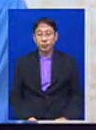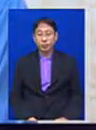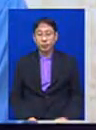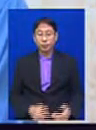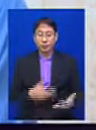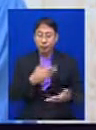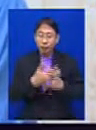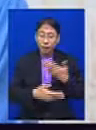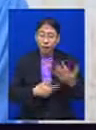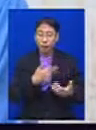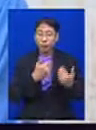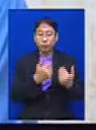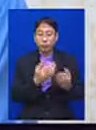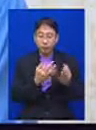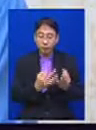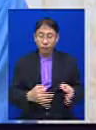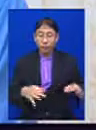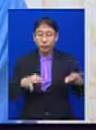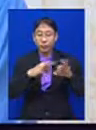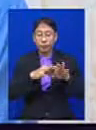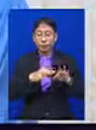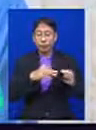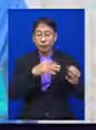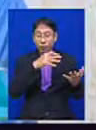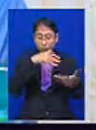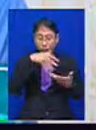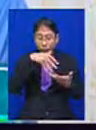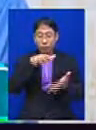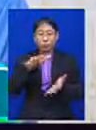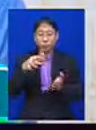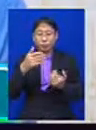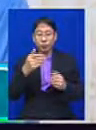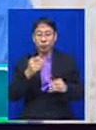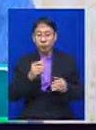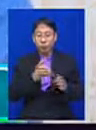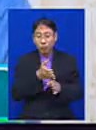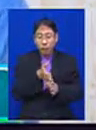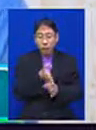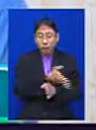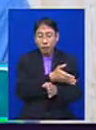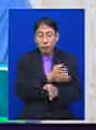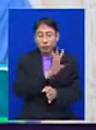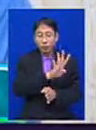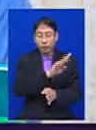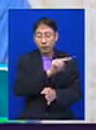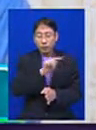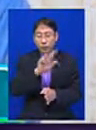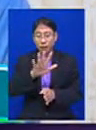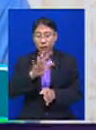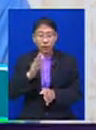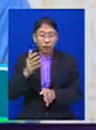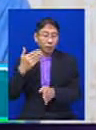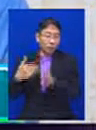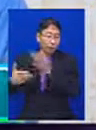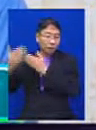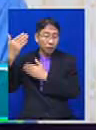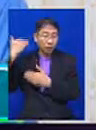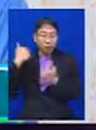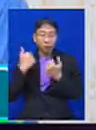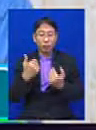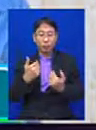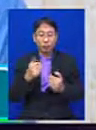งจุดที่สำคัญมากนะครับราคาขายส่งในงวดก่อนหน้านี้เนี่ยประมาณ 4-5 งวดที่ผ่านมาเนี่ยเคยอยู่ที่ประม